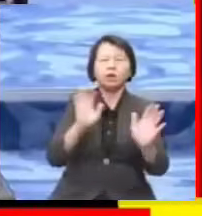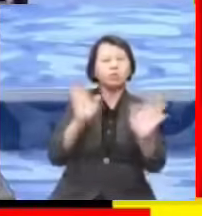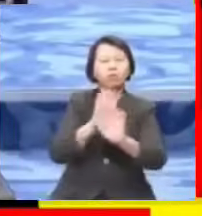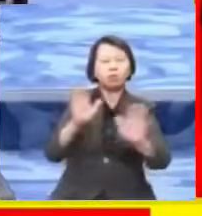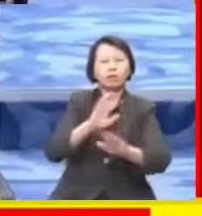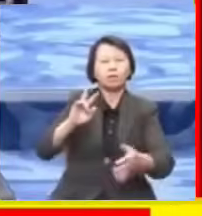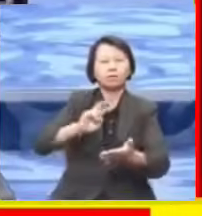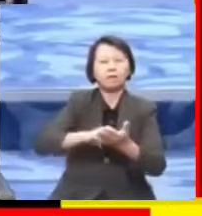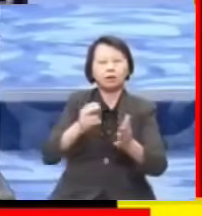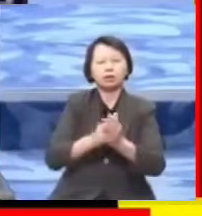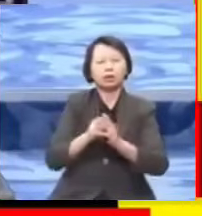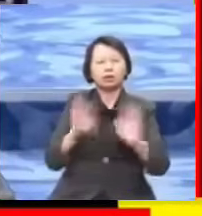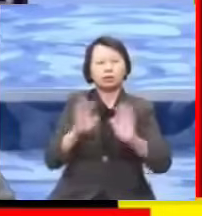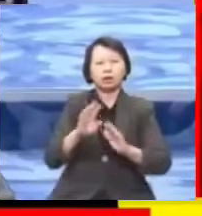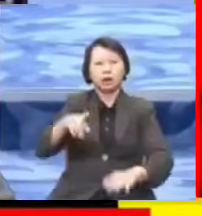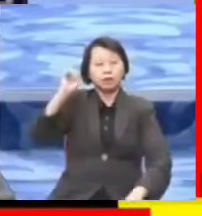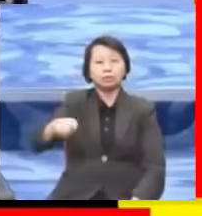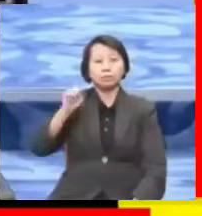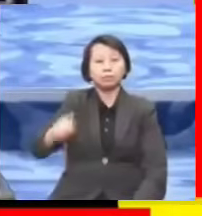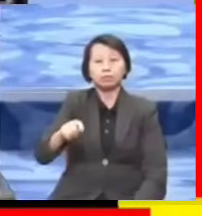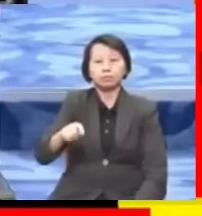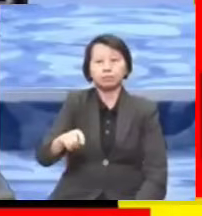kita maknanya harus